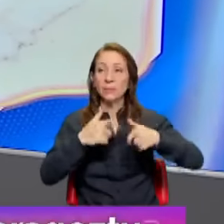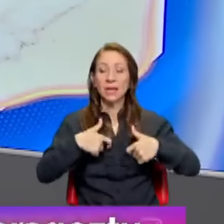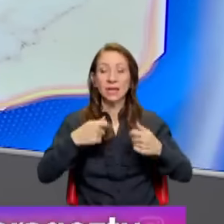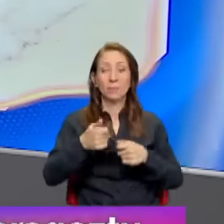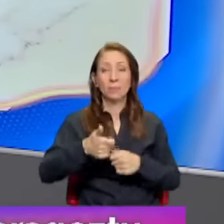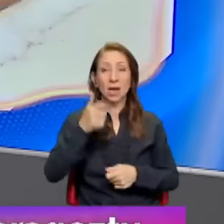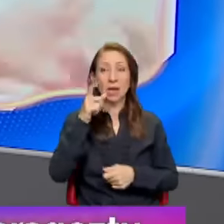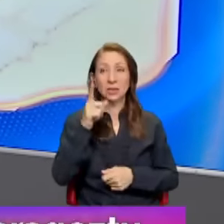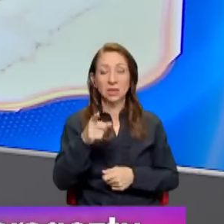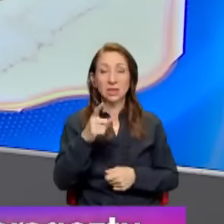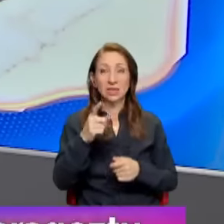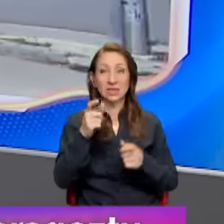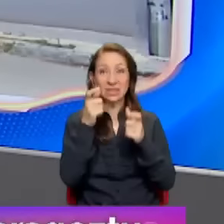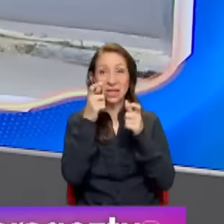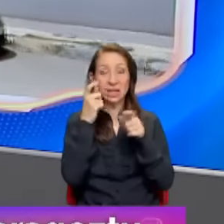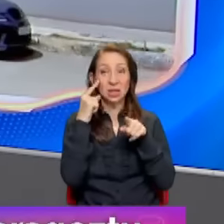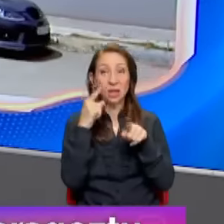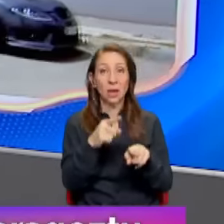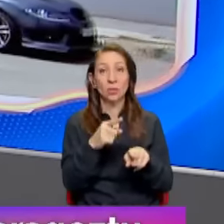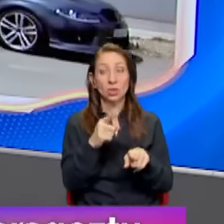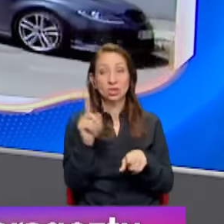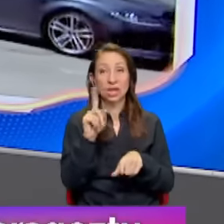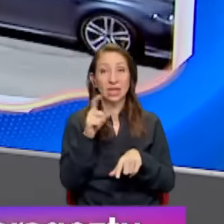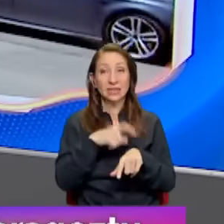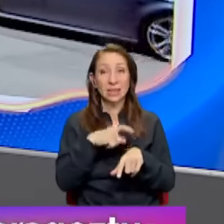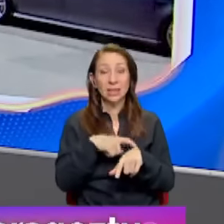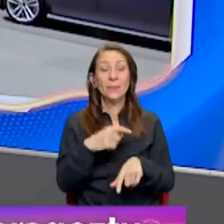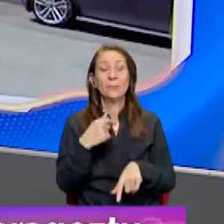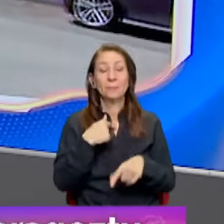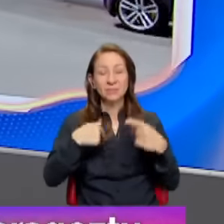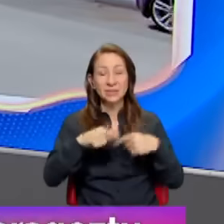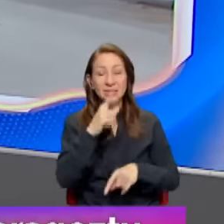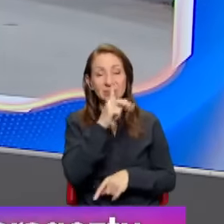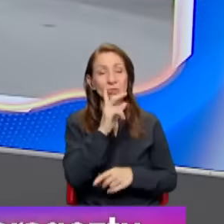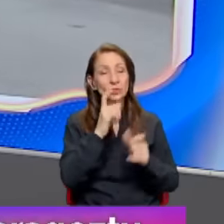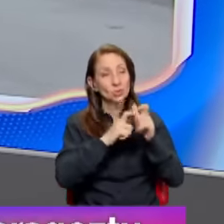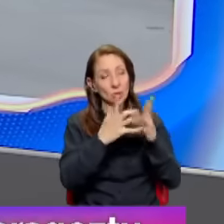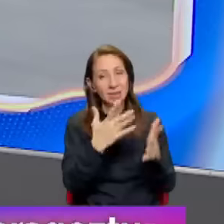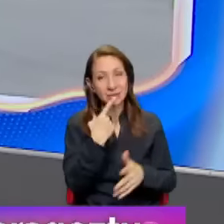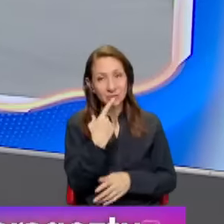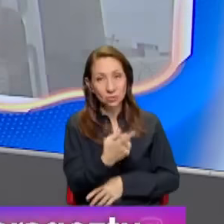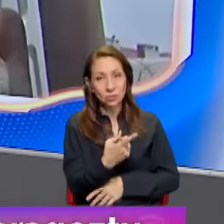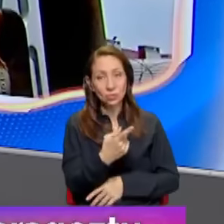Eğitim Bakanlığı e dikkatle takip ediyor Çalar saati Bizler de kendilerine